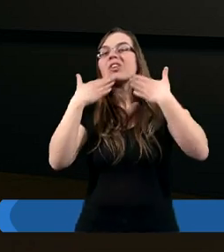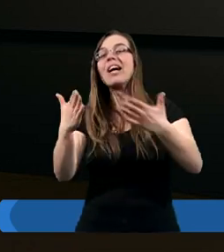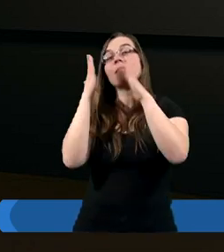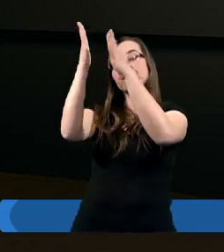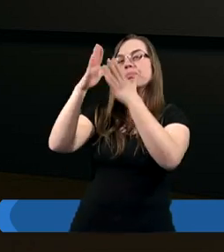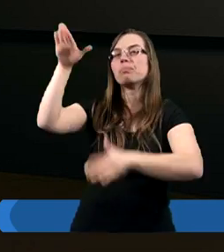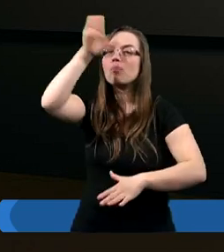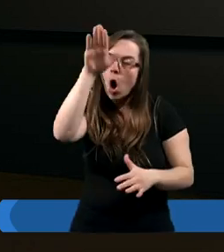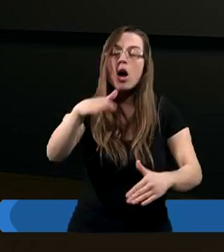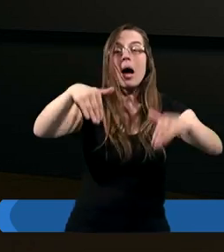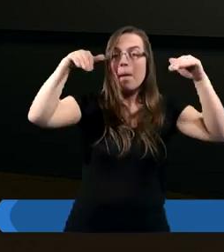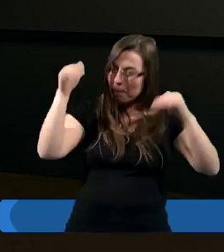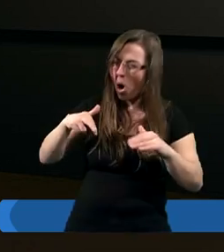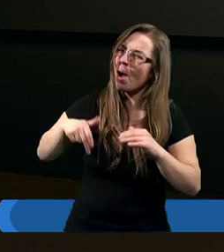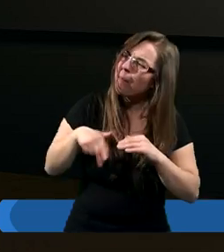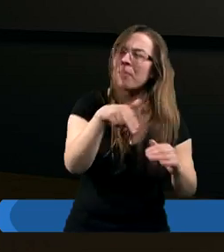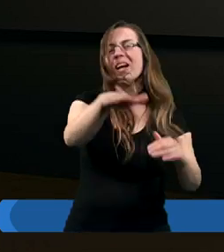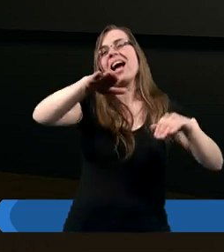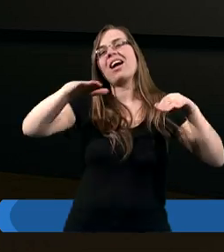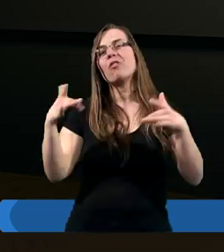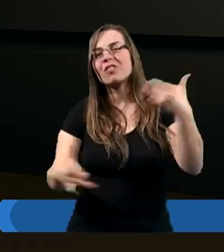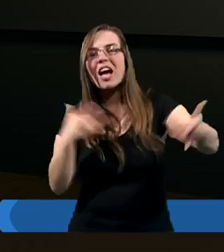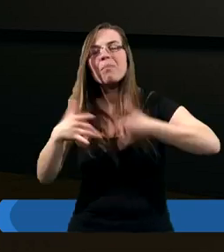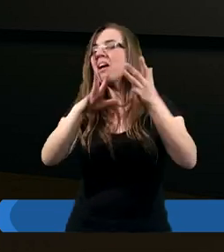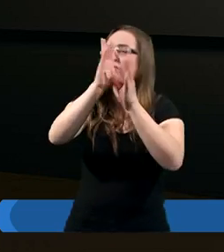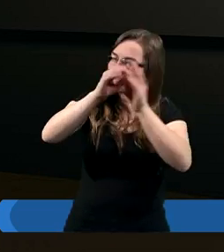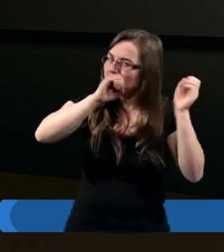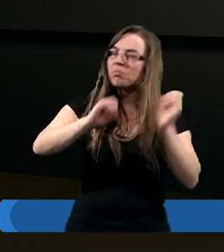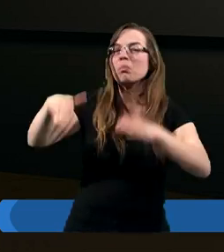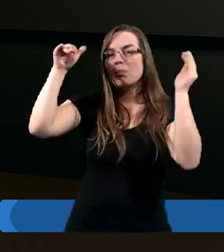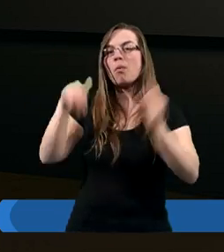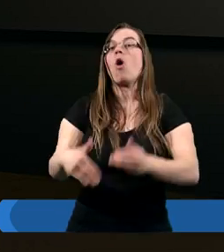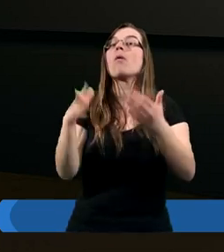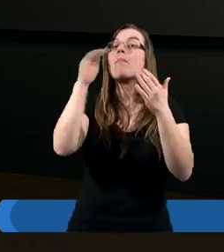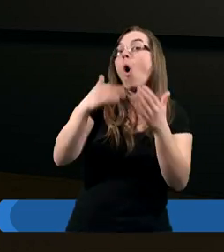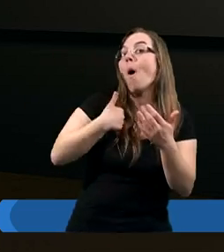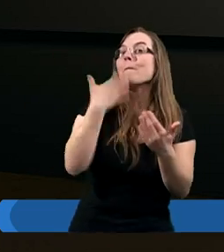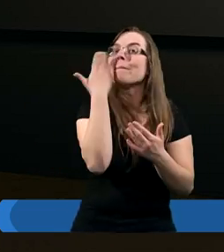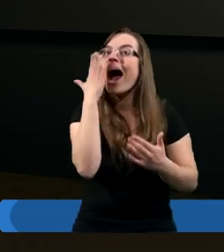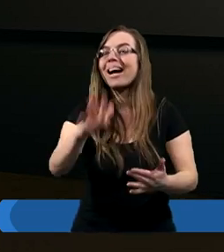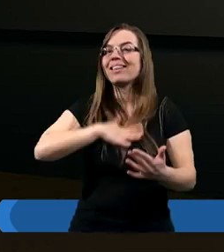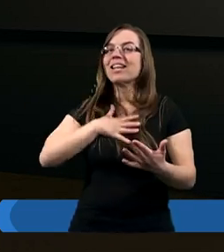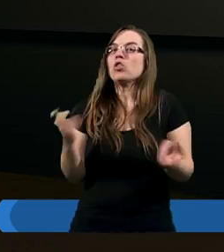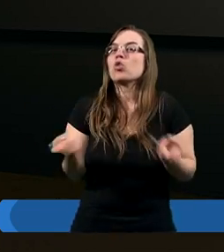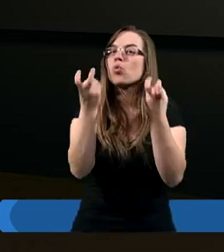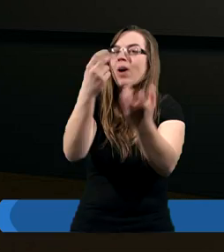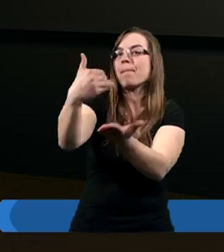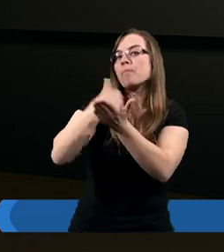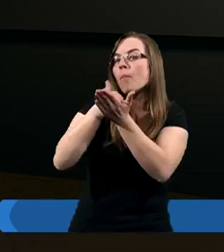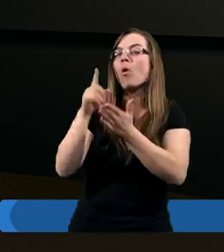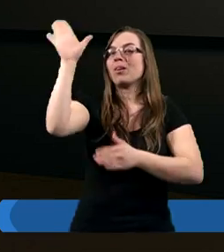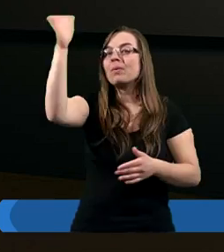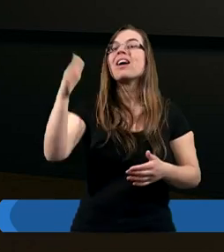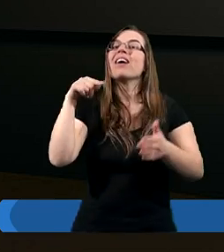Bożej mogę przejść przez pewne cierpienie. Co więcej, wtedy jeszcze bardziej szukam pomocy. I